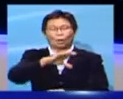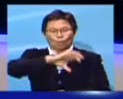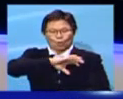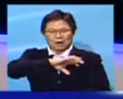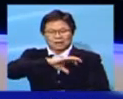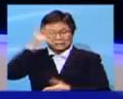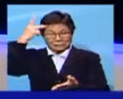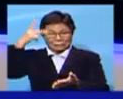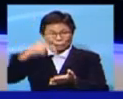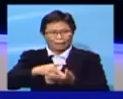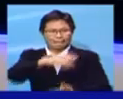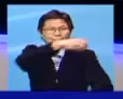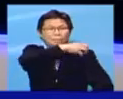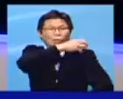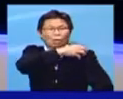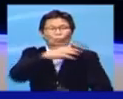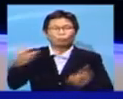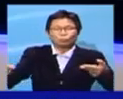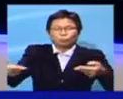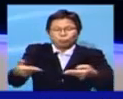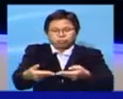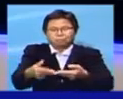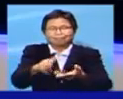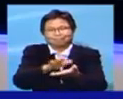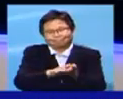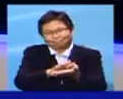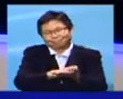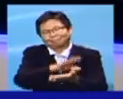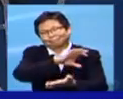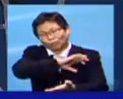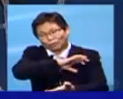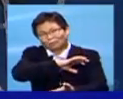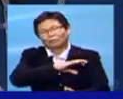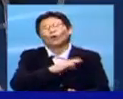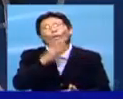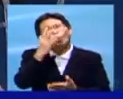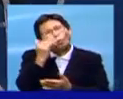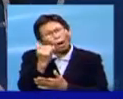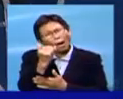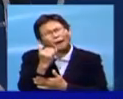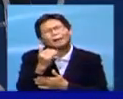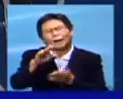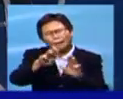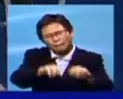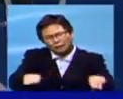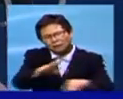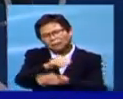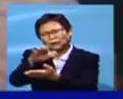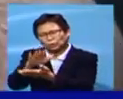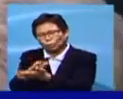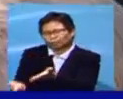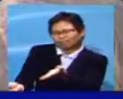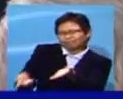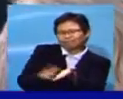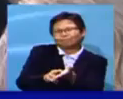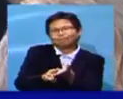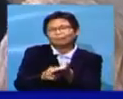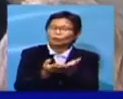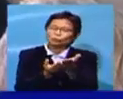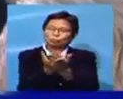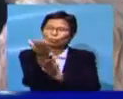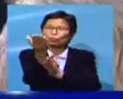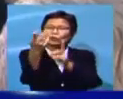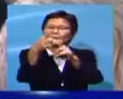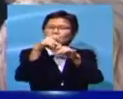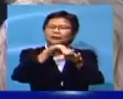dikenali sebagai Pegawai Perhubungan sekolah inisiatif itu memudahkan pelajar dan piak sekolah mporkan secara terus